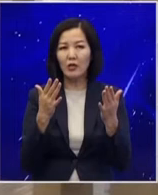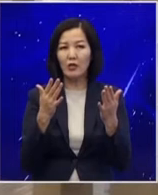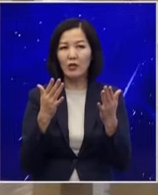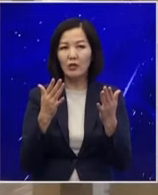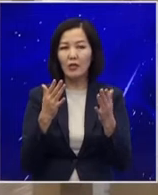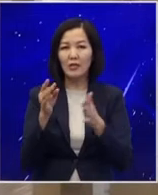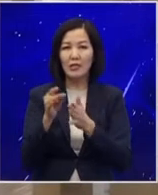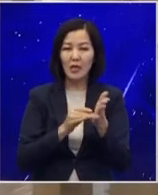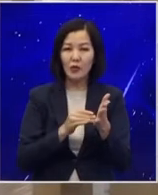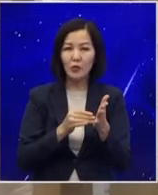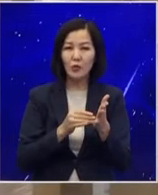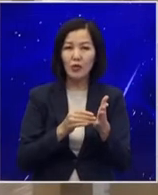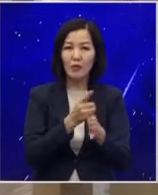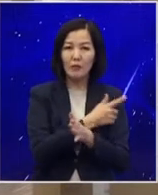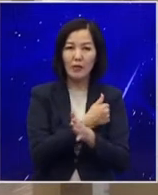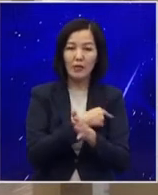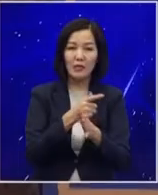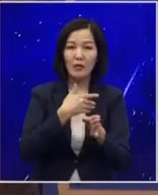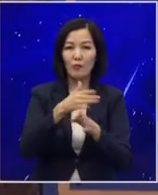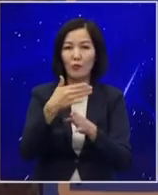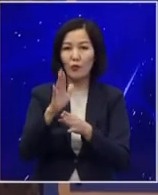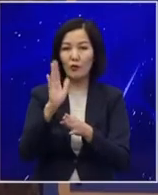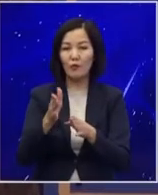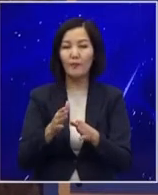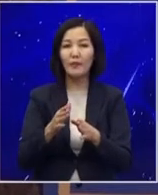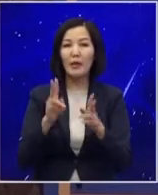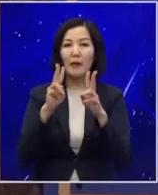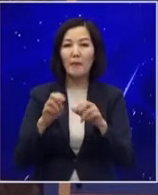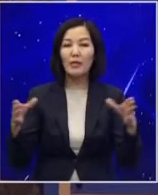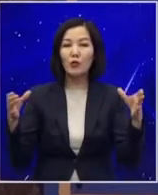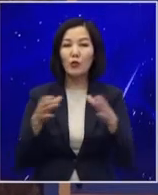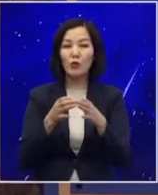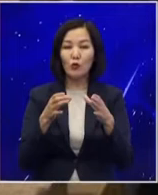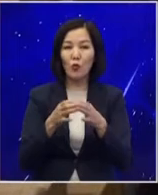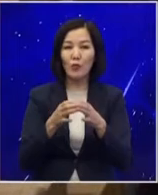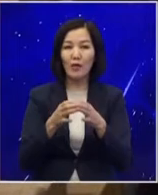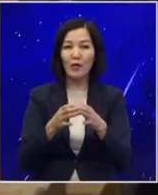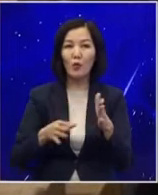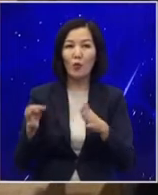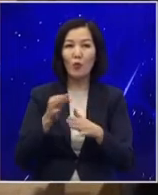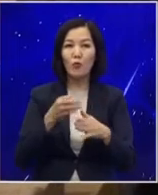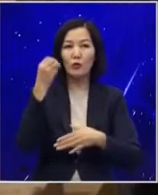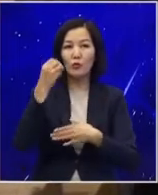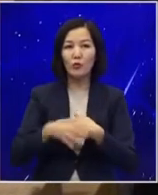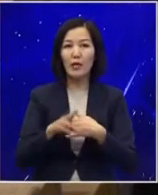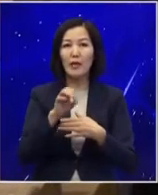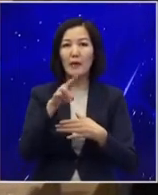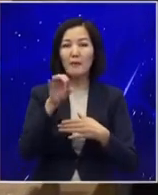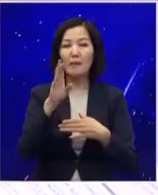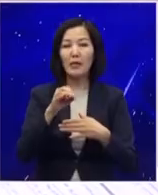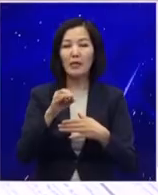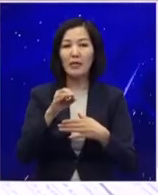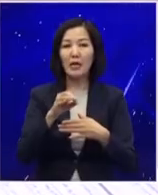күні медициналық ұйымдарға таратылады. Мониторинг барысында арнайы топ мүшелері облыс орталығындағы медин жауапкершілігі